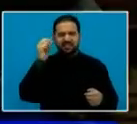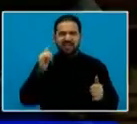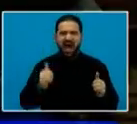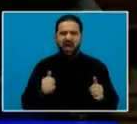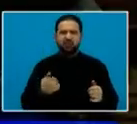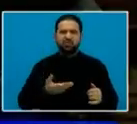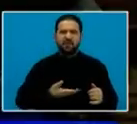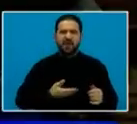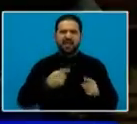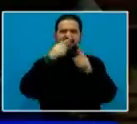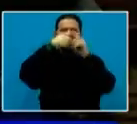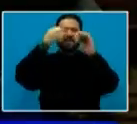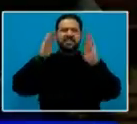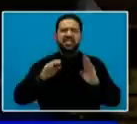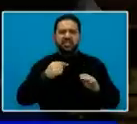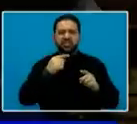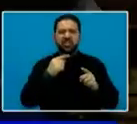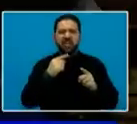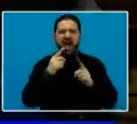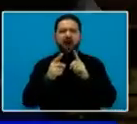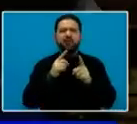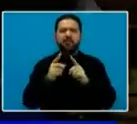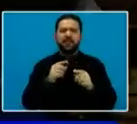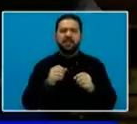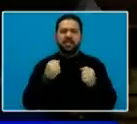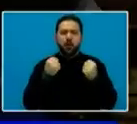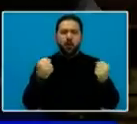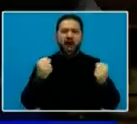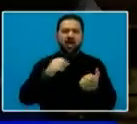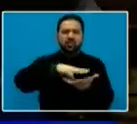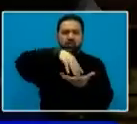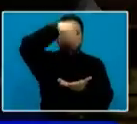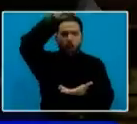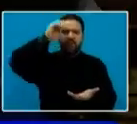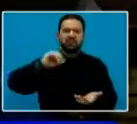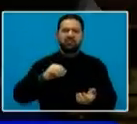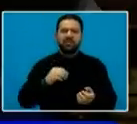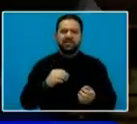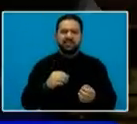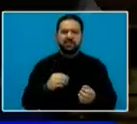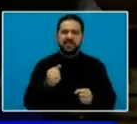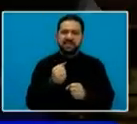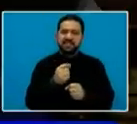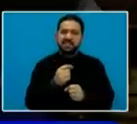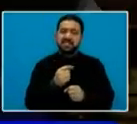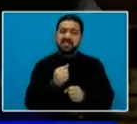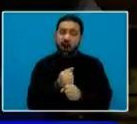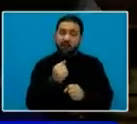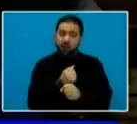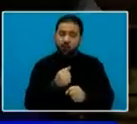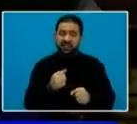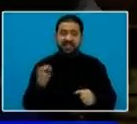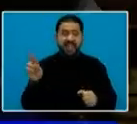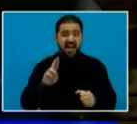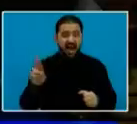Atunci când părinții bisericii au vorbit despre curaj duhovnicesc, s-au folosit de anumite realități conceptuale,